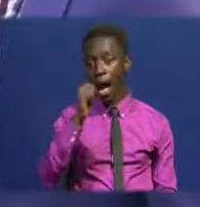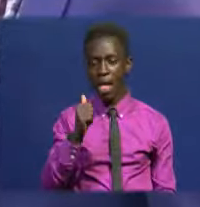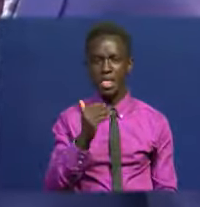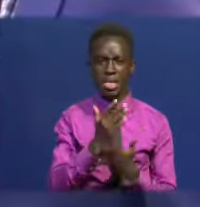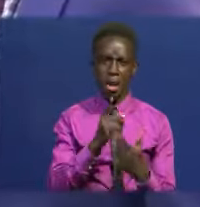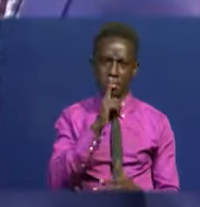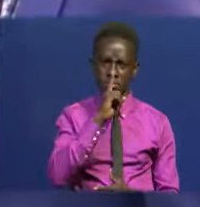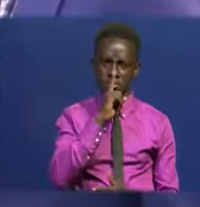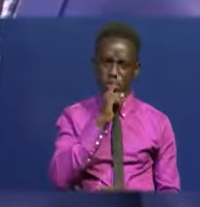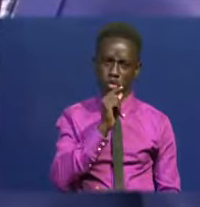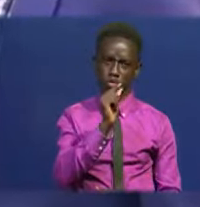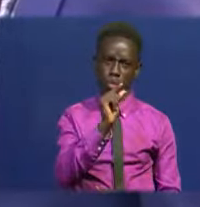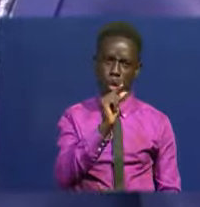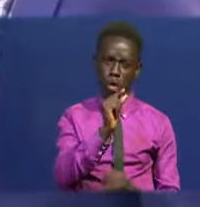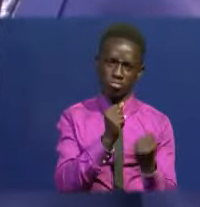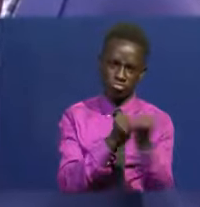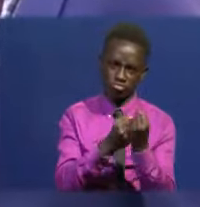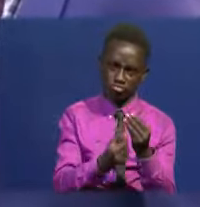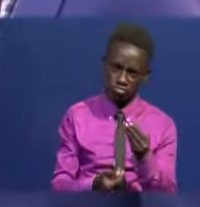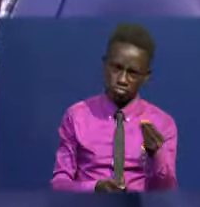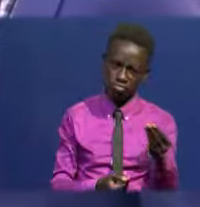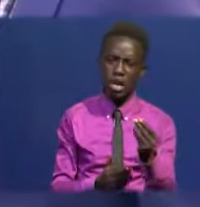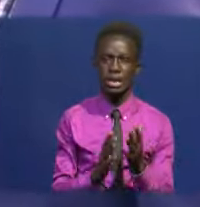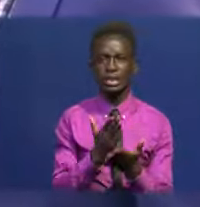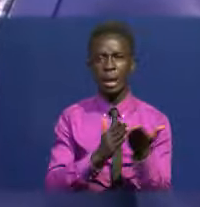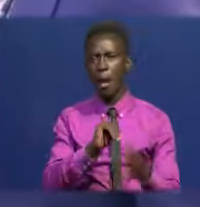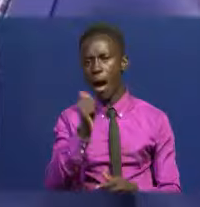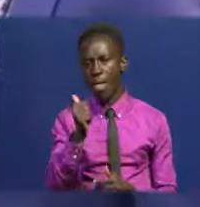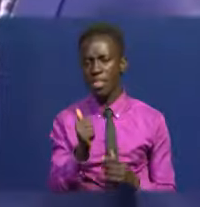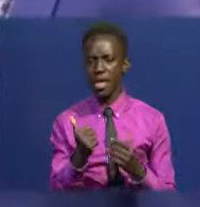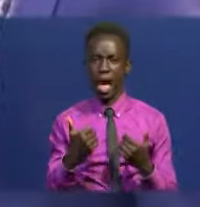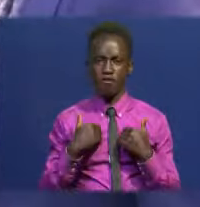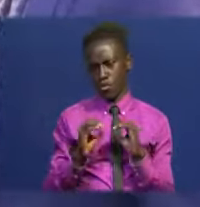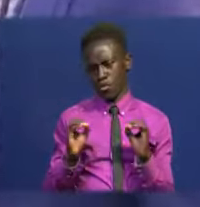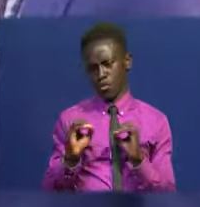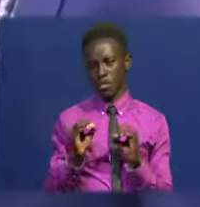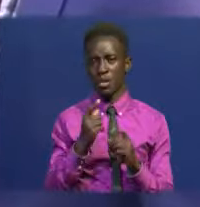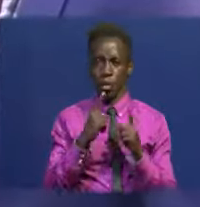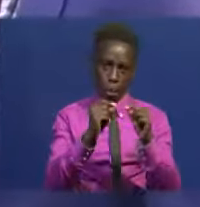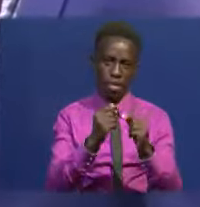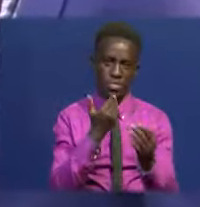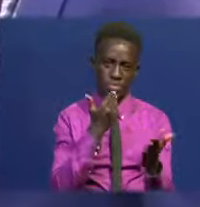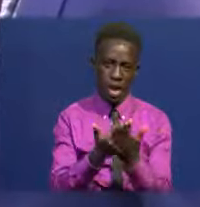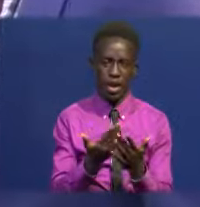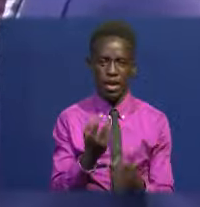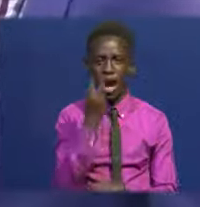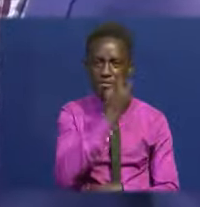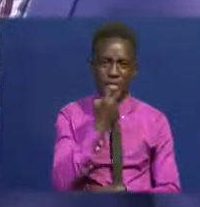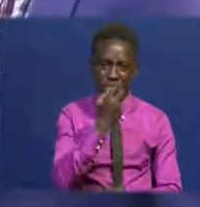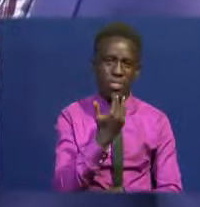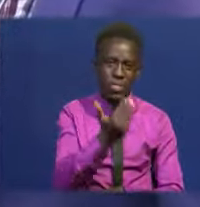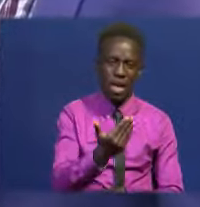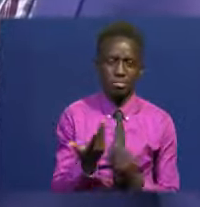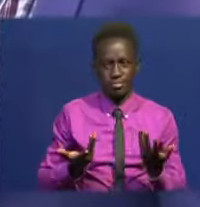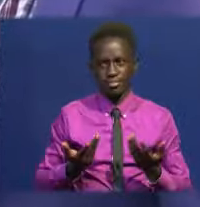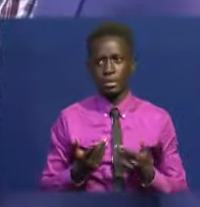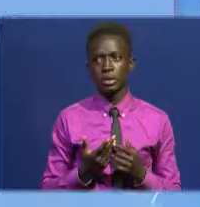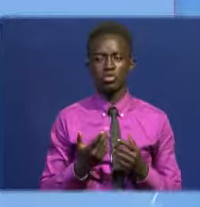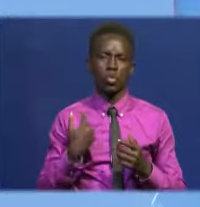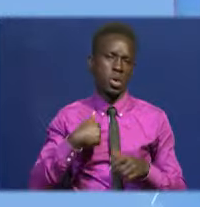tip pia. Mwingine kama ana anakuambia asanti, na tunasonga mbele. Ndio skills zinahitajika. Kwa